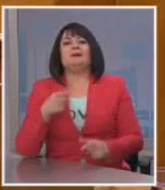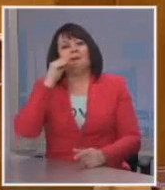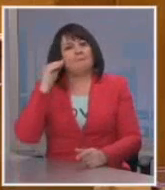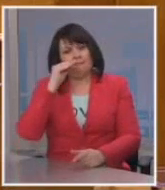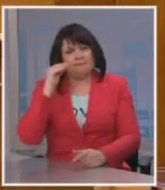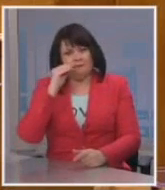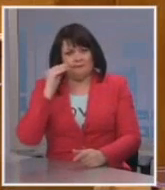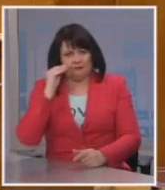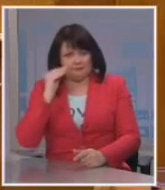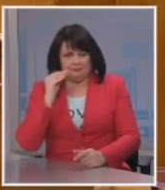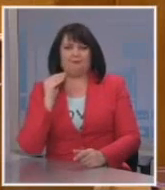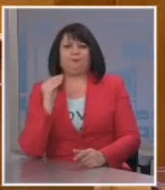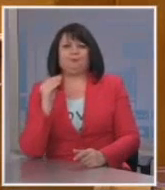Μεϊμαράκης,